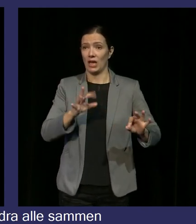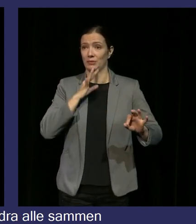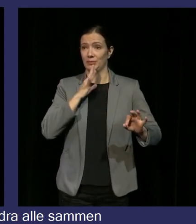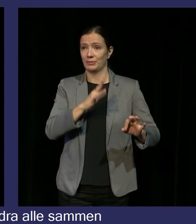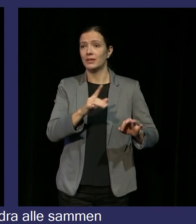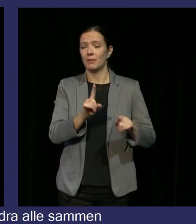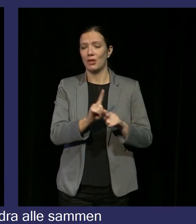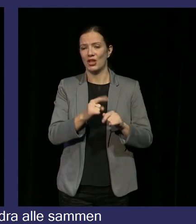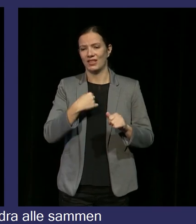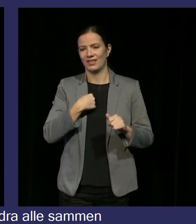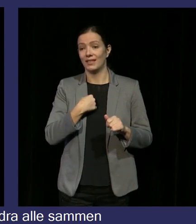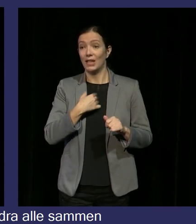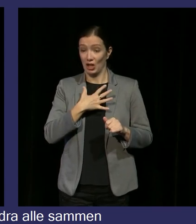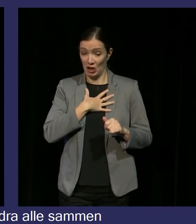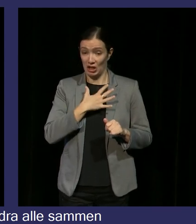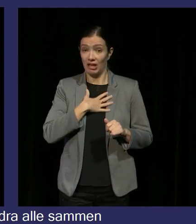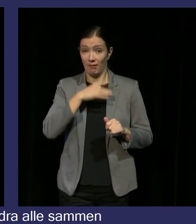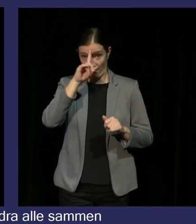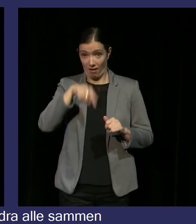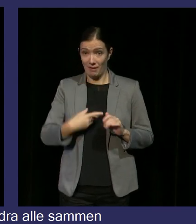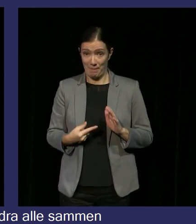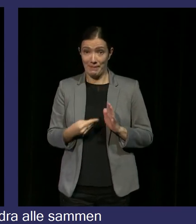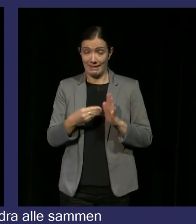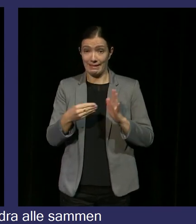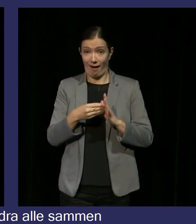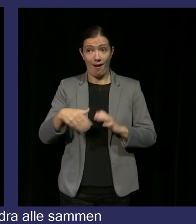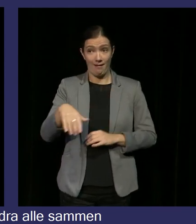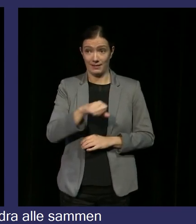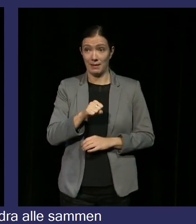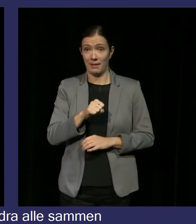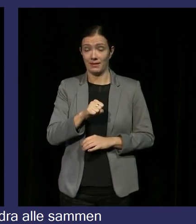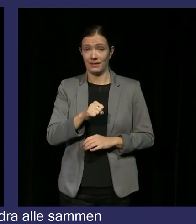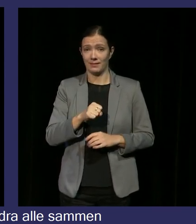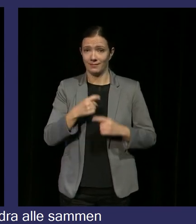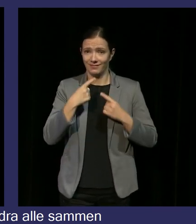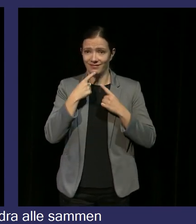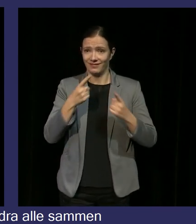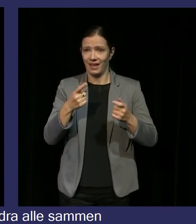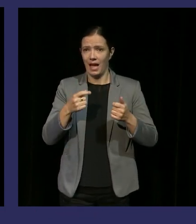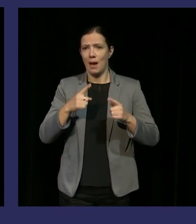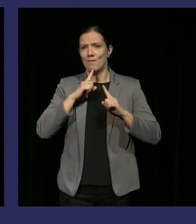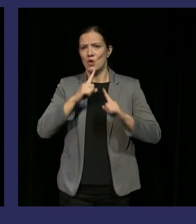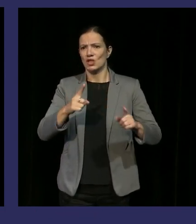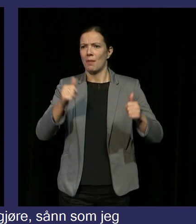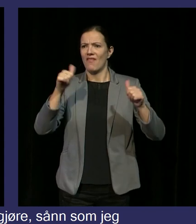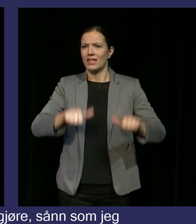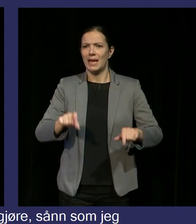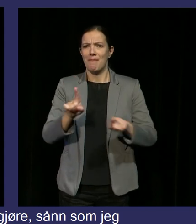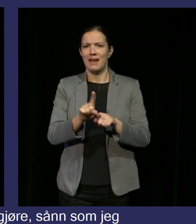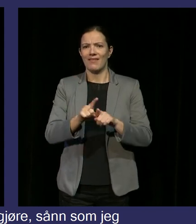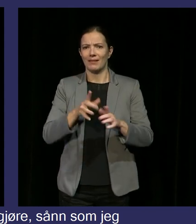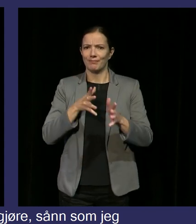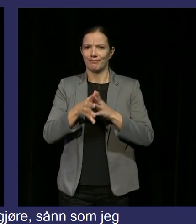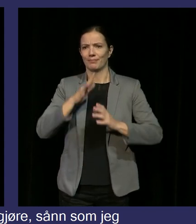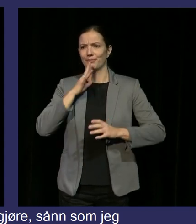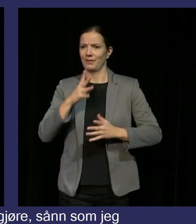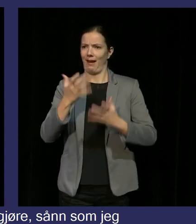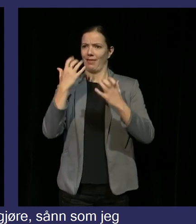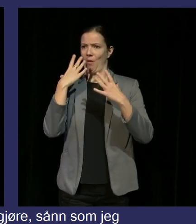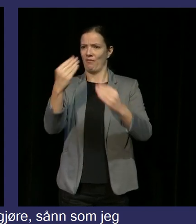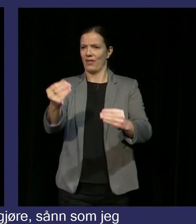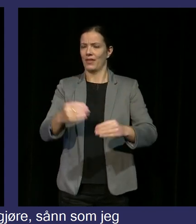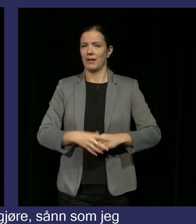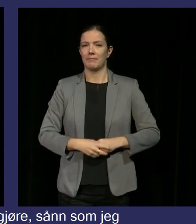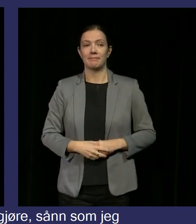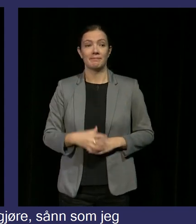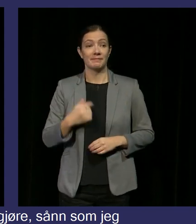sånn sett så på en måte er det hyggelig at vi kan bidra alle sammen til å formidle et vanskelig budskap på en klar måte. Men ja, jeg snakker